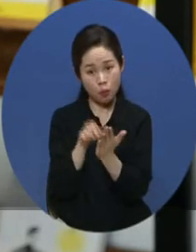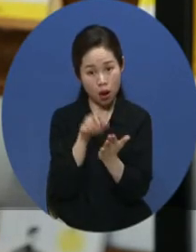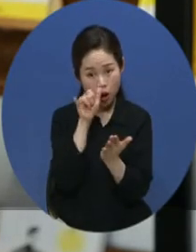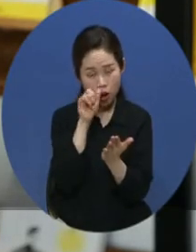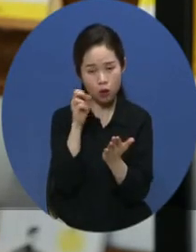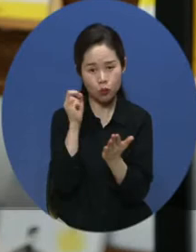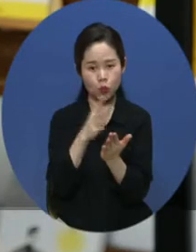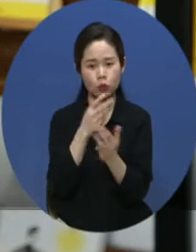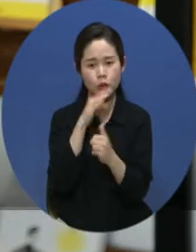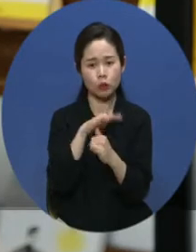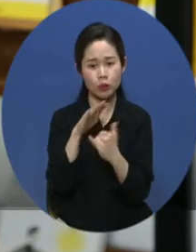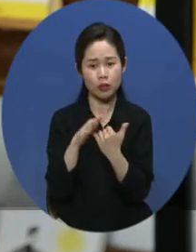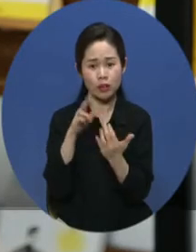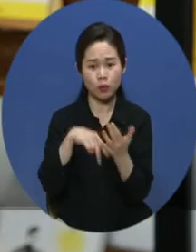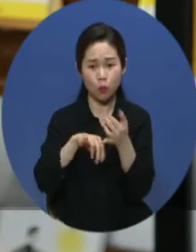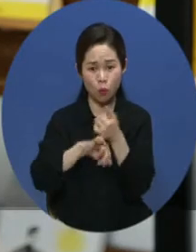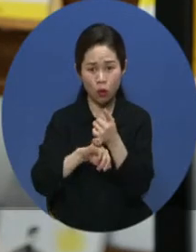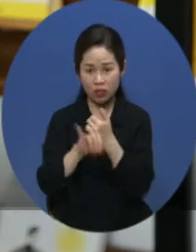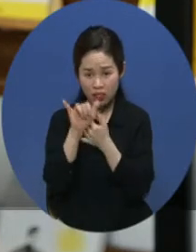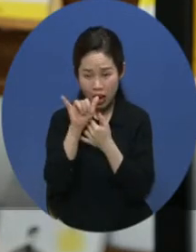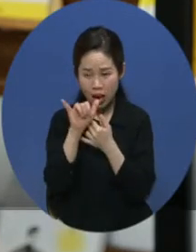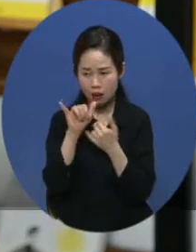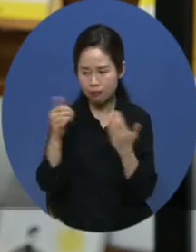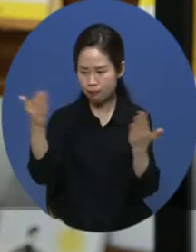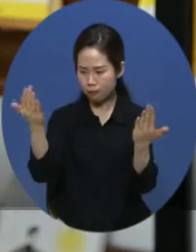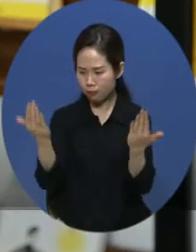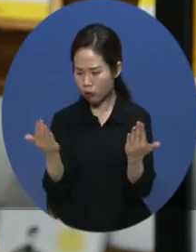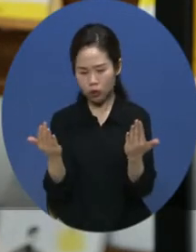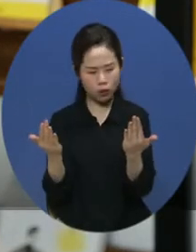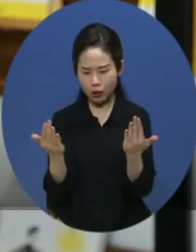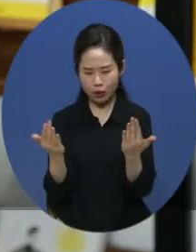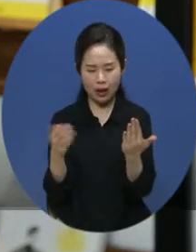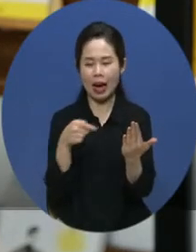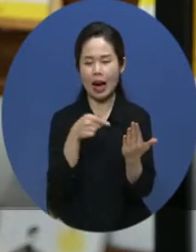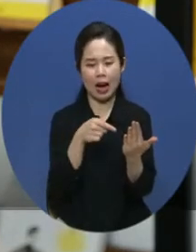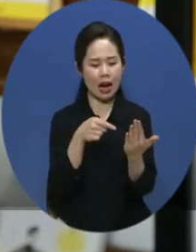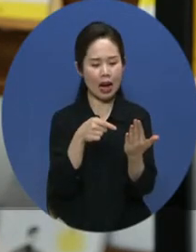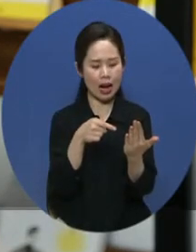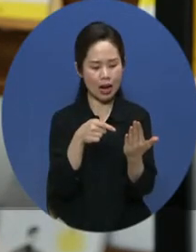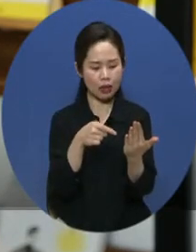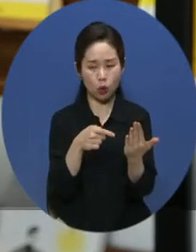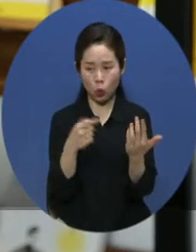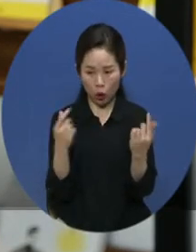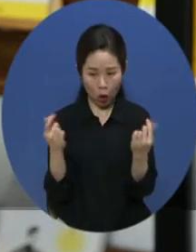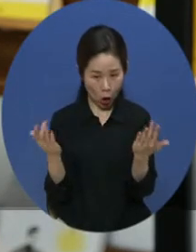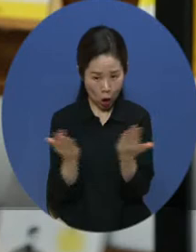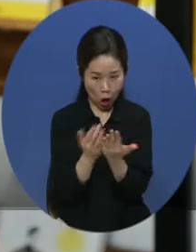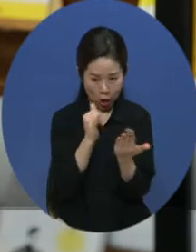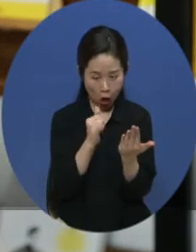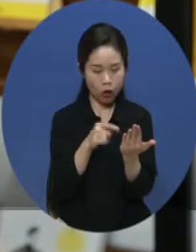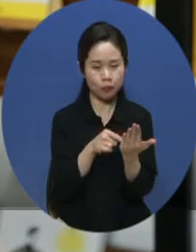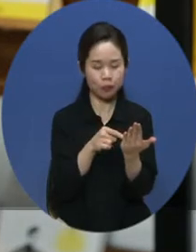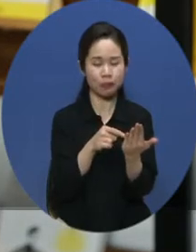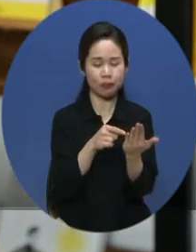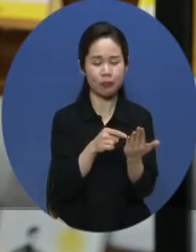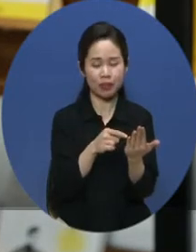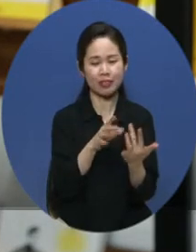필독서 중에 있는지를 보고 선정을 하게 됩니다. 그리고 월간지 같은 경우는